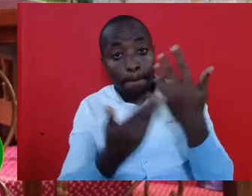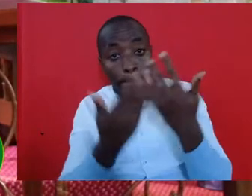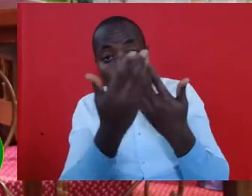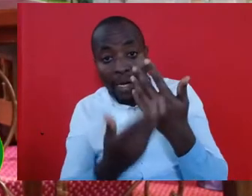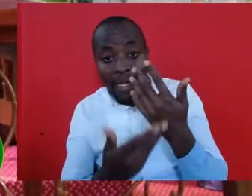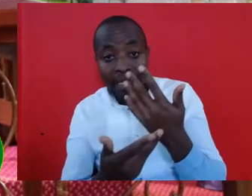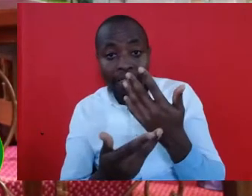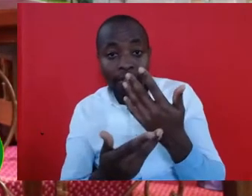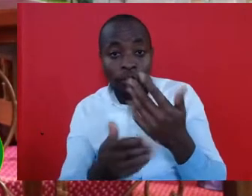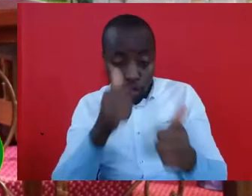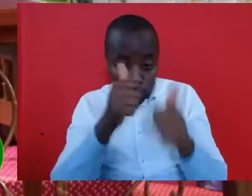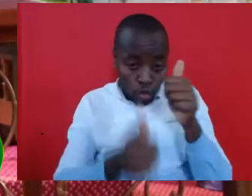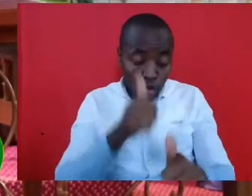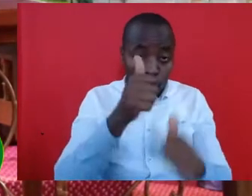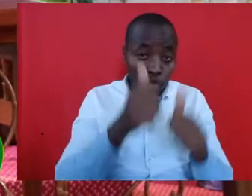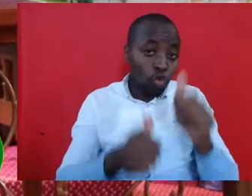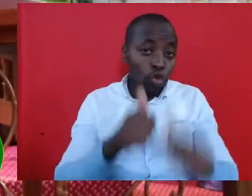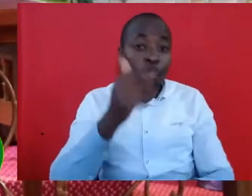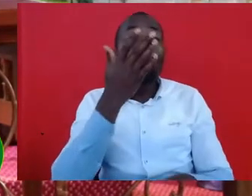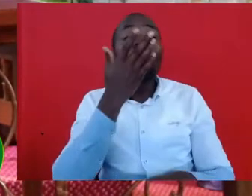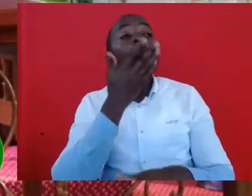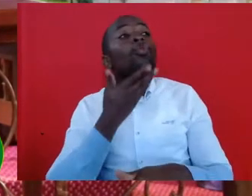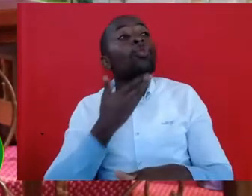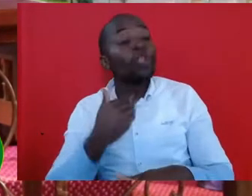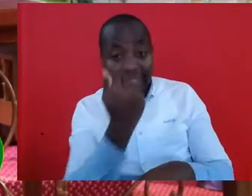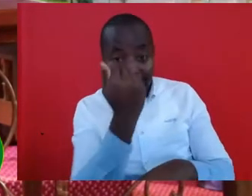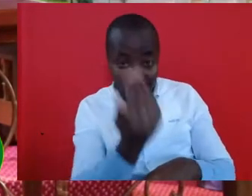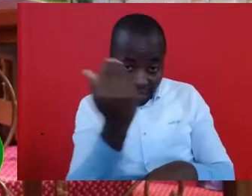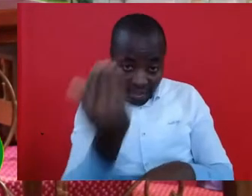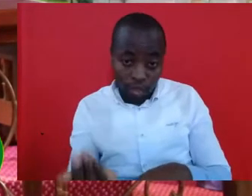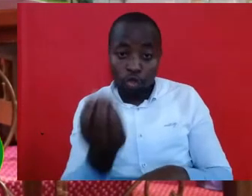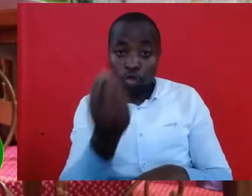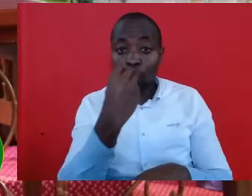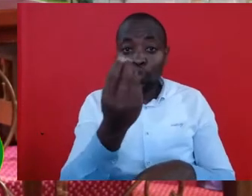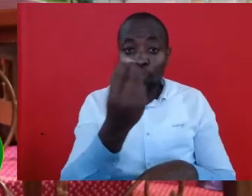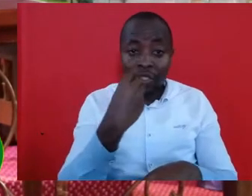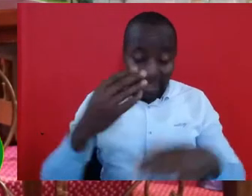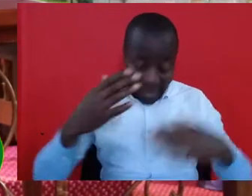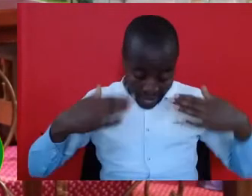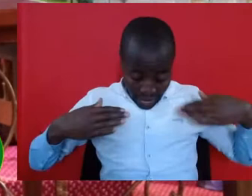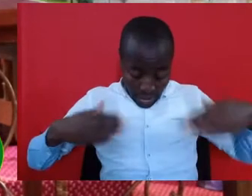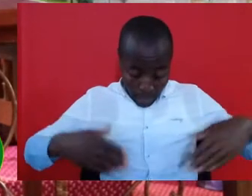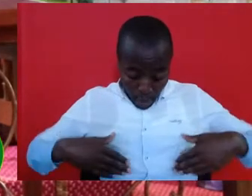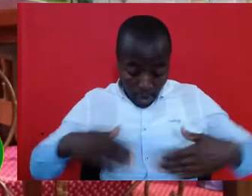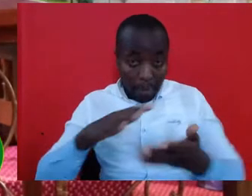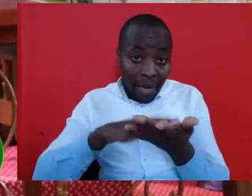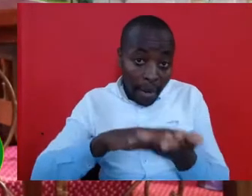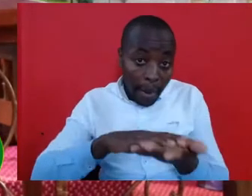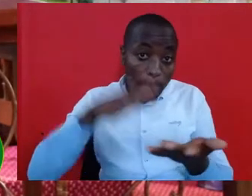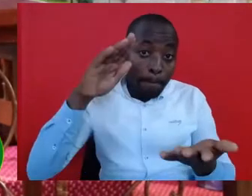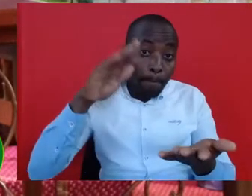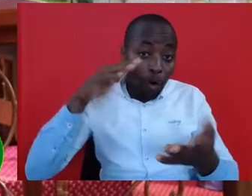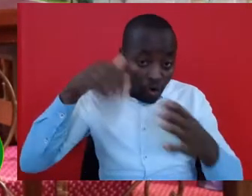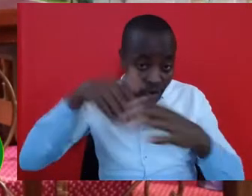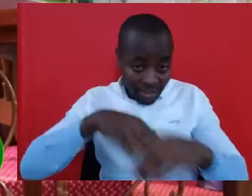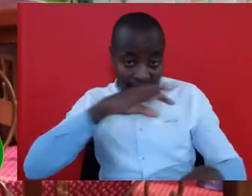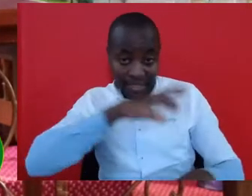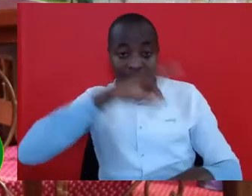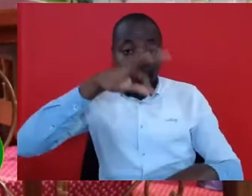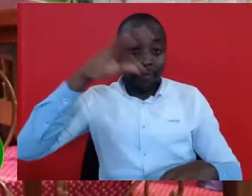unayetaka watoto wake walishwe vyema kimwili, lakini zaidi kiroho,